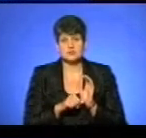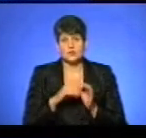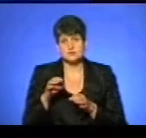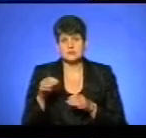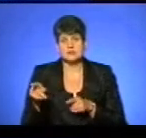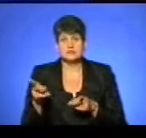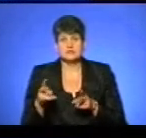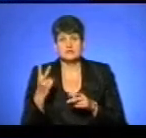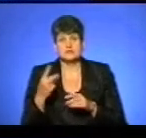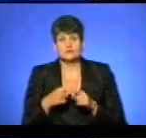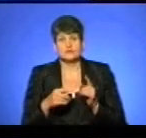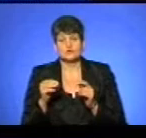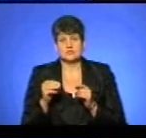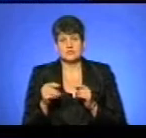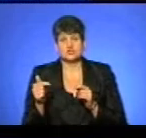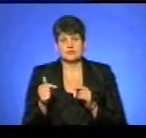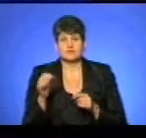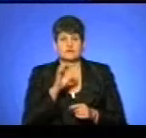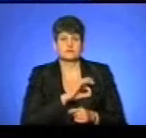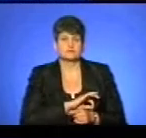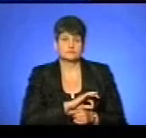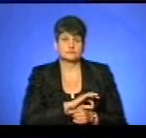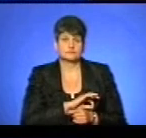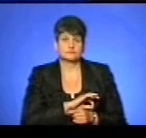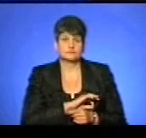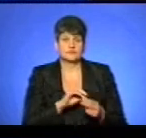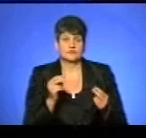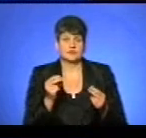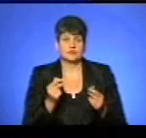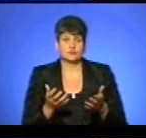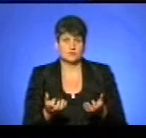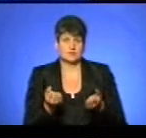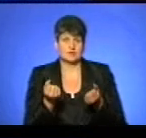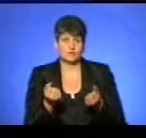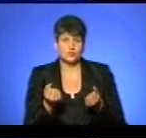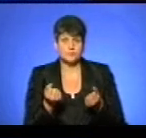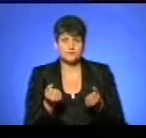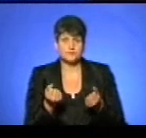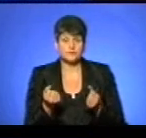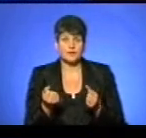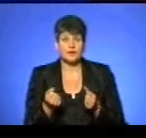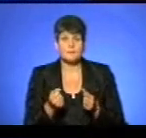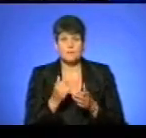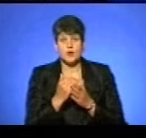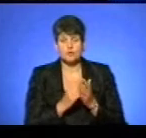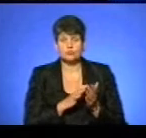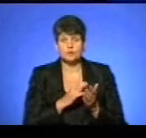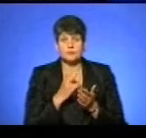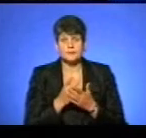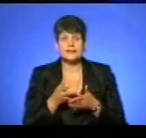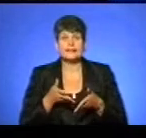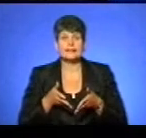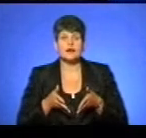– це по 2500 гривень скористалися фінансовою підтримкою. Порядком було передбачено, знову ж таки,